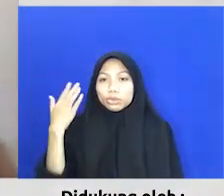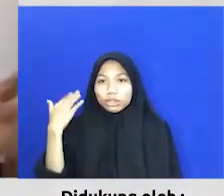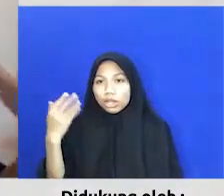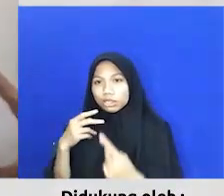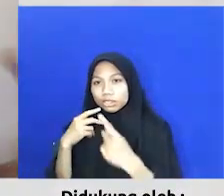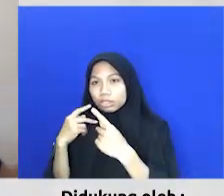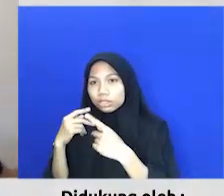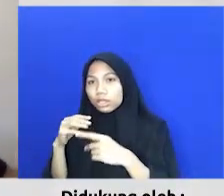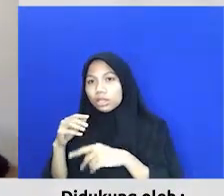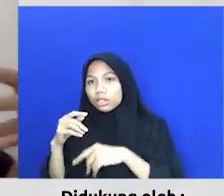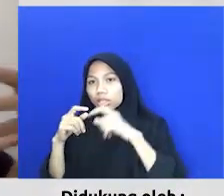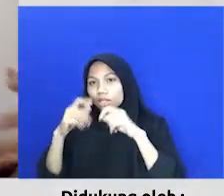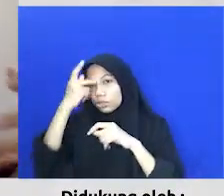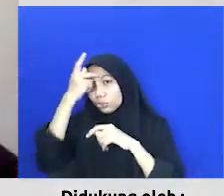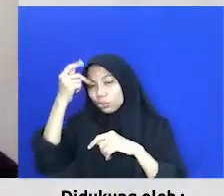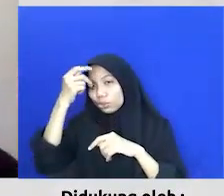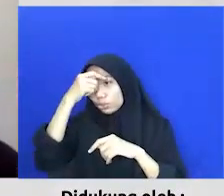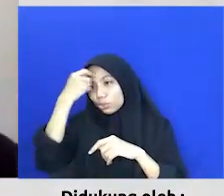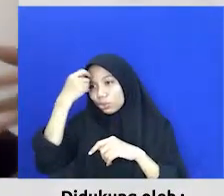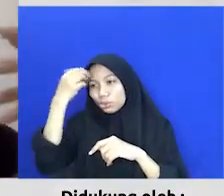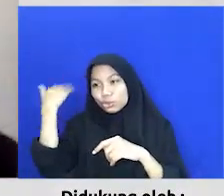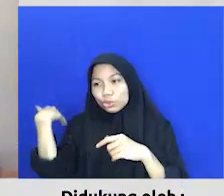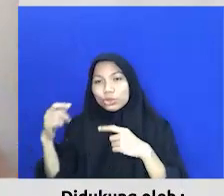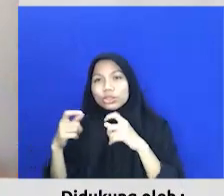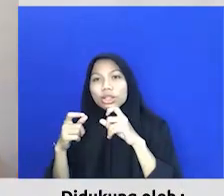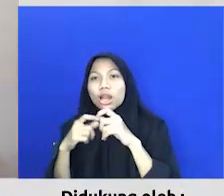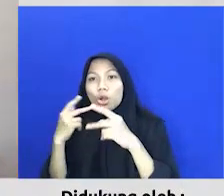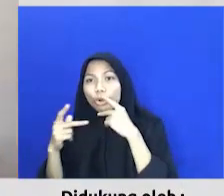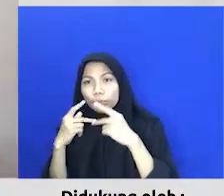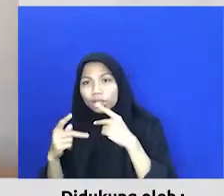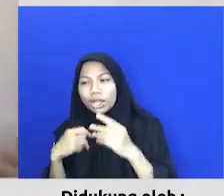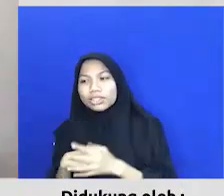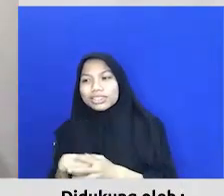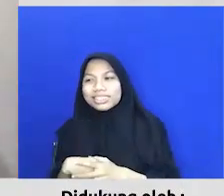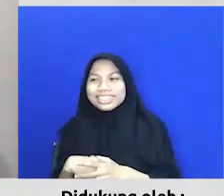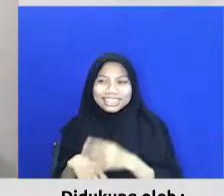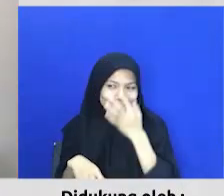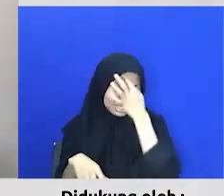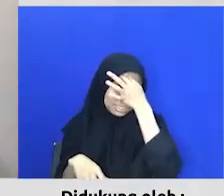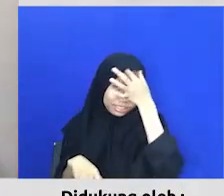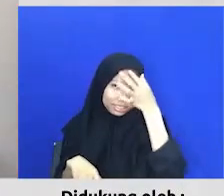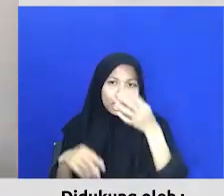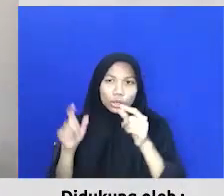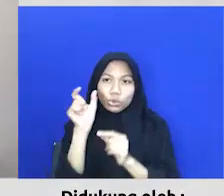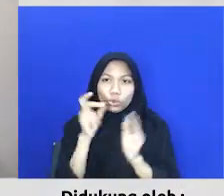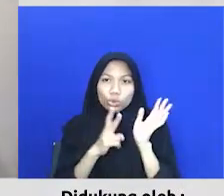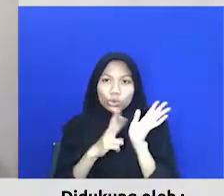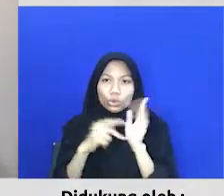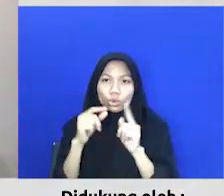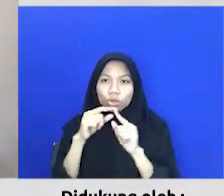komunikasi itu ketika Bapak melihat lagi bagaimana dulu membuat skenario film? Tapi